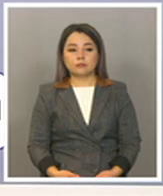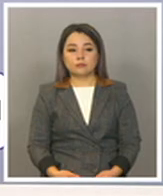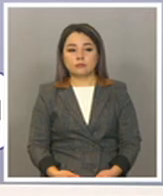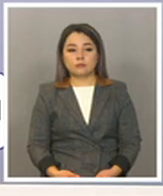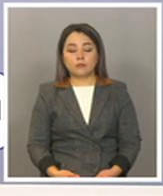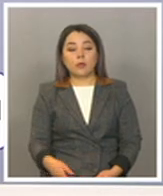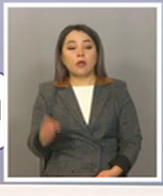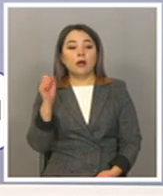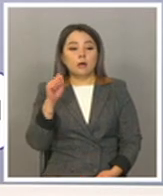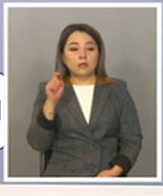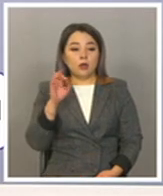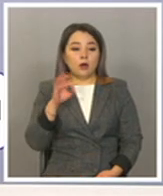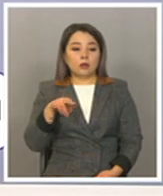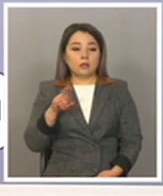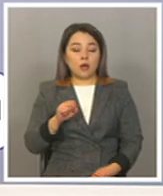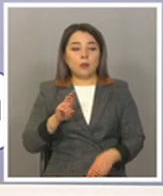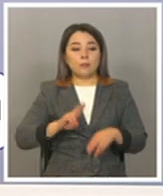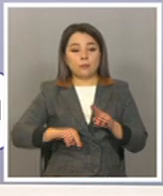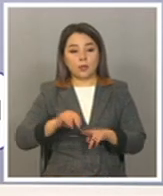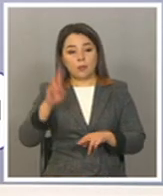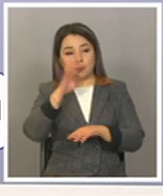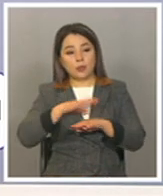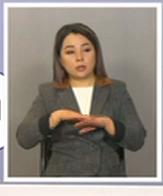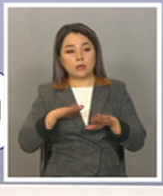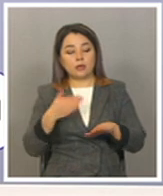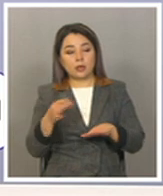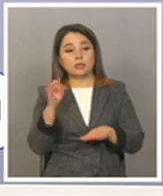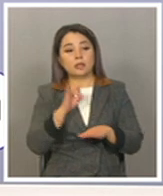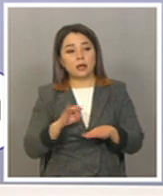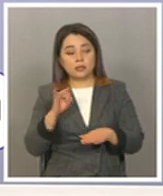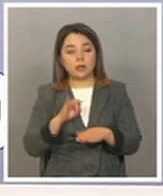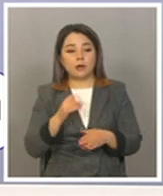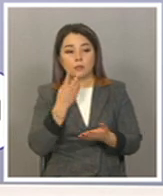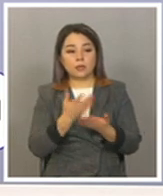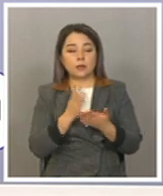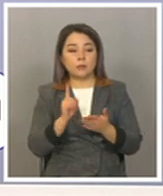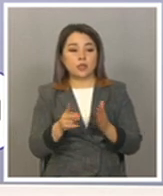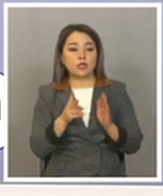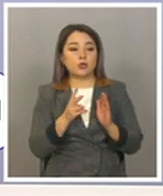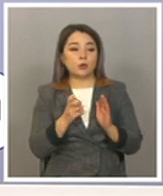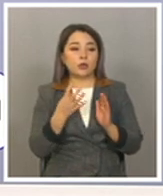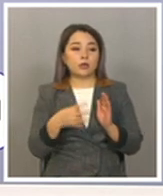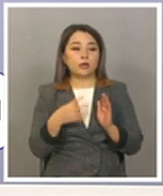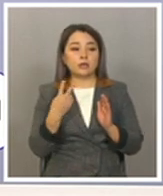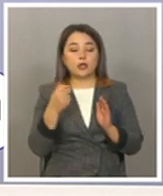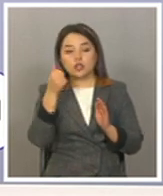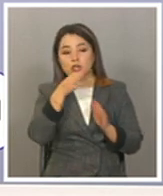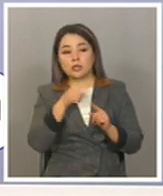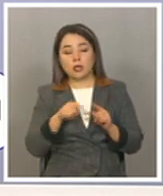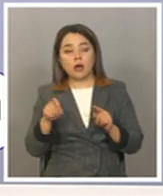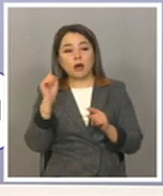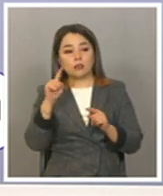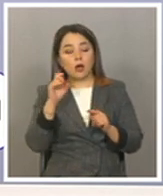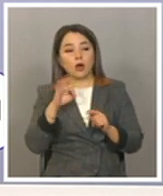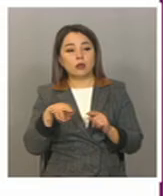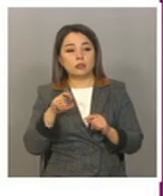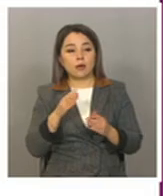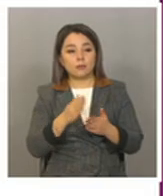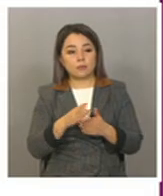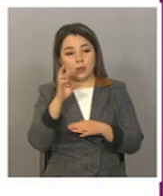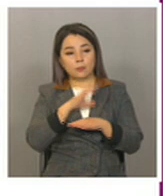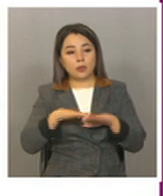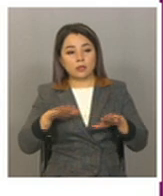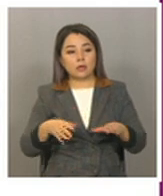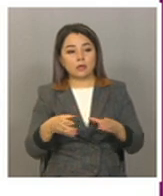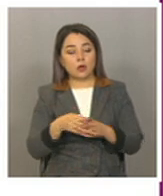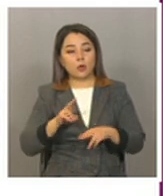Алтын Орда мемлекетінің құрылуына келетін болсақ, тарихи деректерде 1242 жылы Алтын Орда мемлекеті шартты түрде